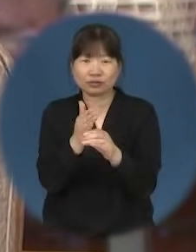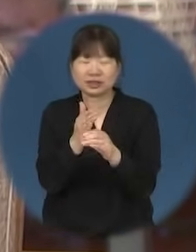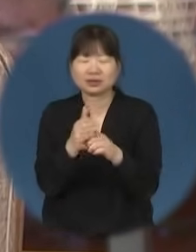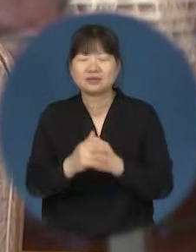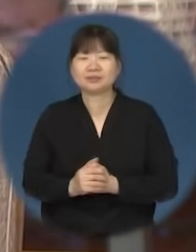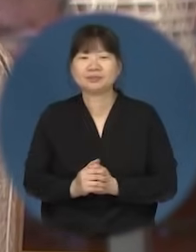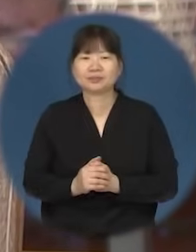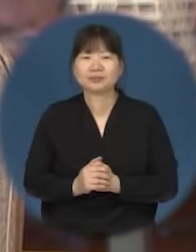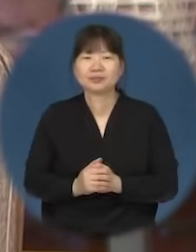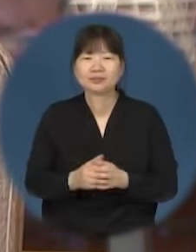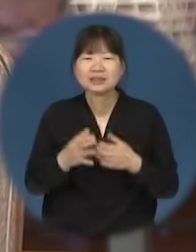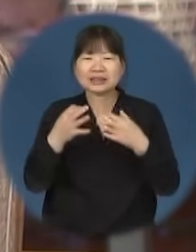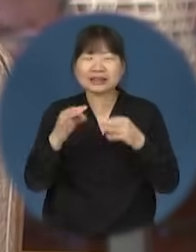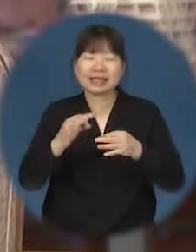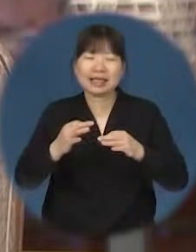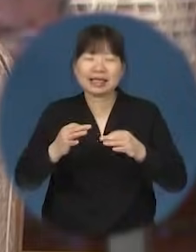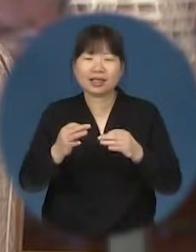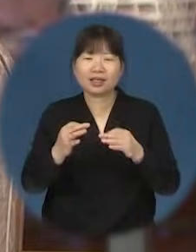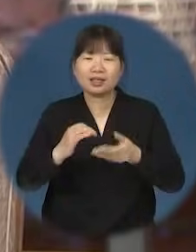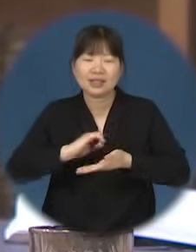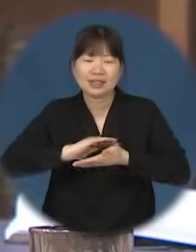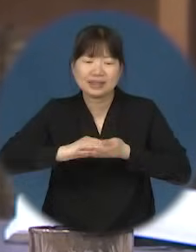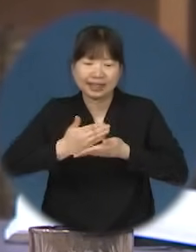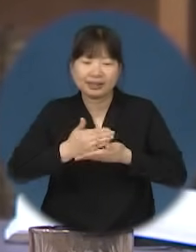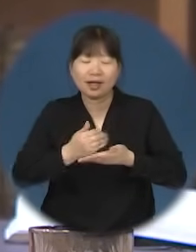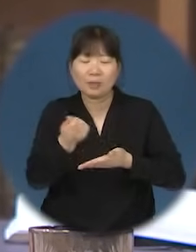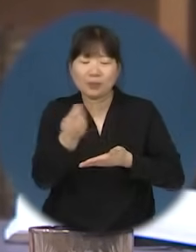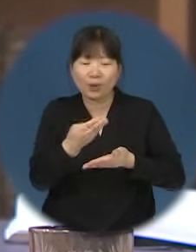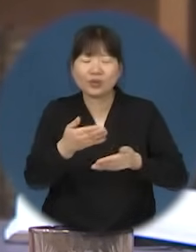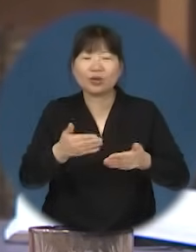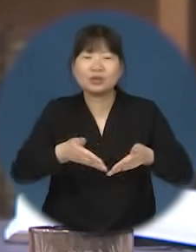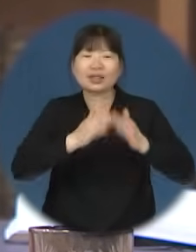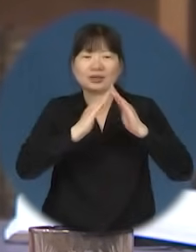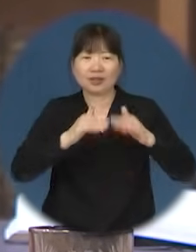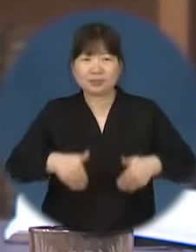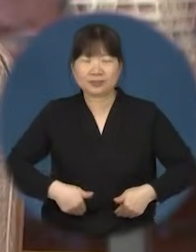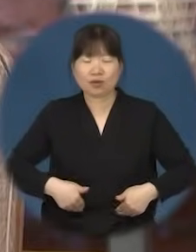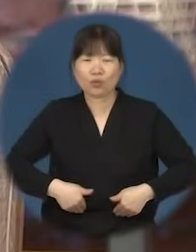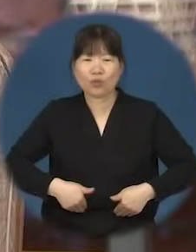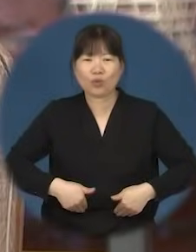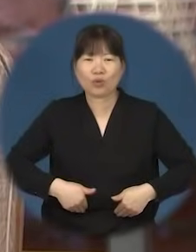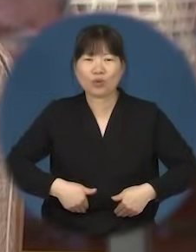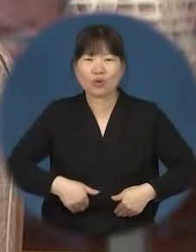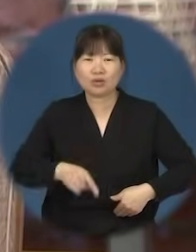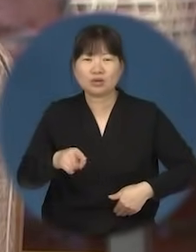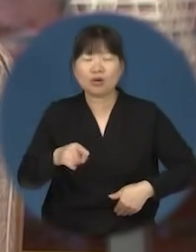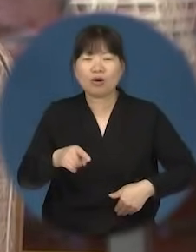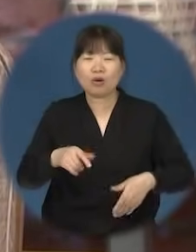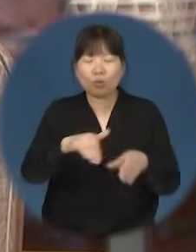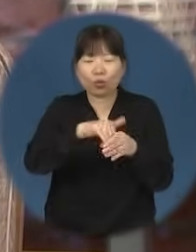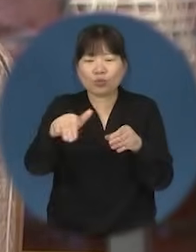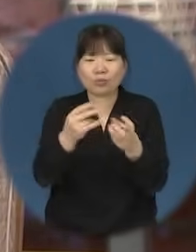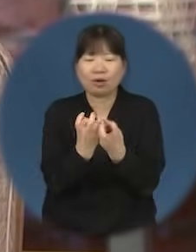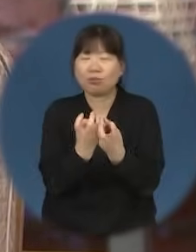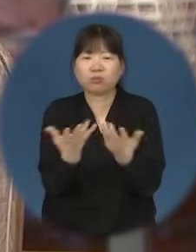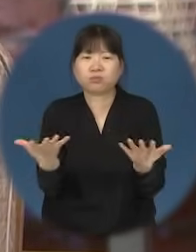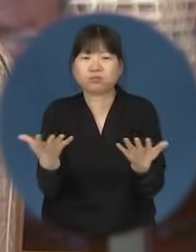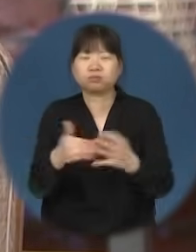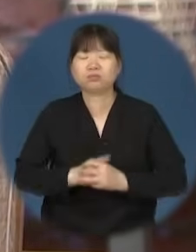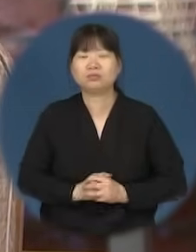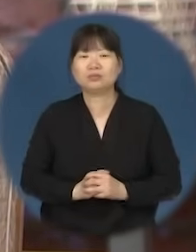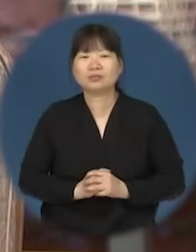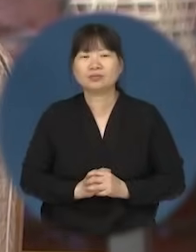중심으로 은행 계좌가 있어야 그걸 하잖아요. 계좌 개설해야죠. 그렇죠. 근데 계좌가 없으면 돈을 보낼 수 있는 방법이 없어요. 없죠.